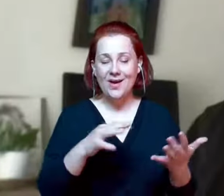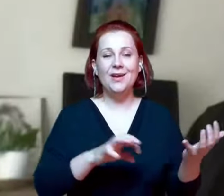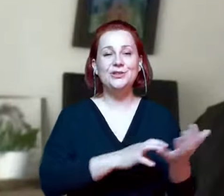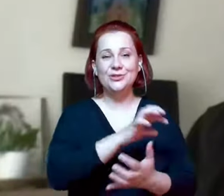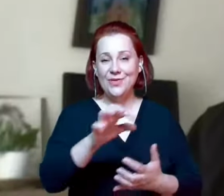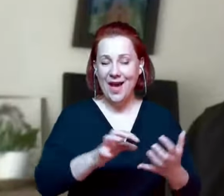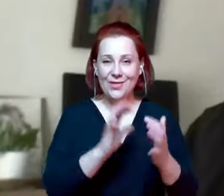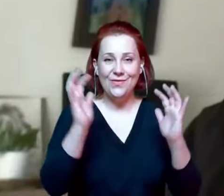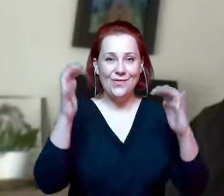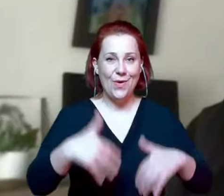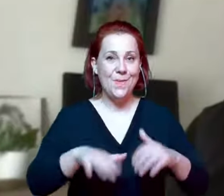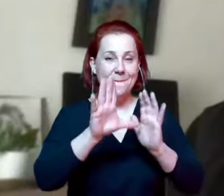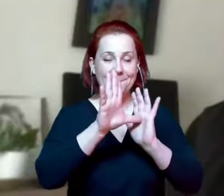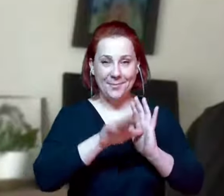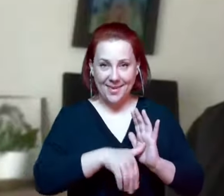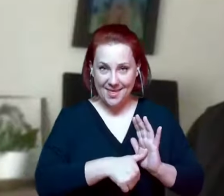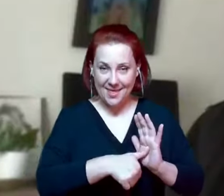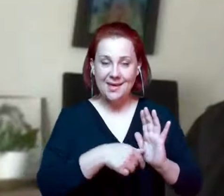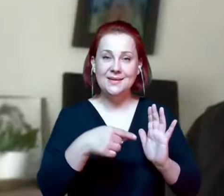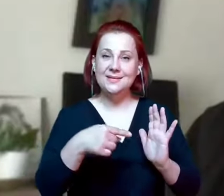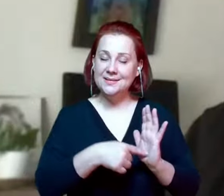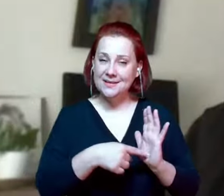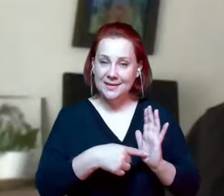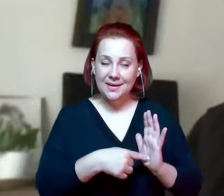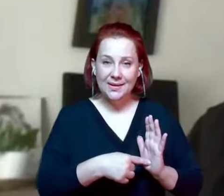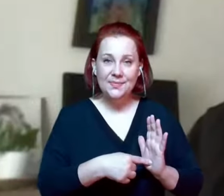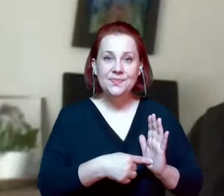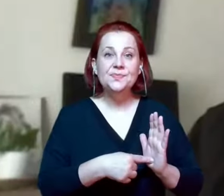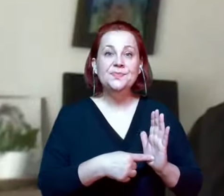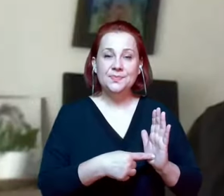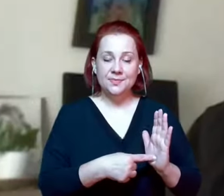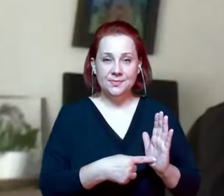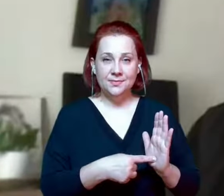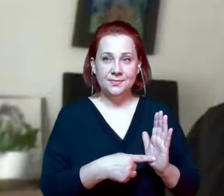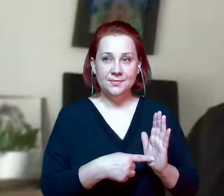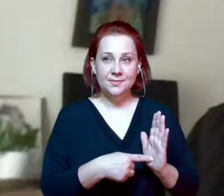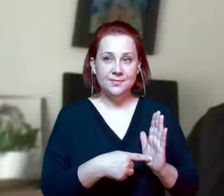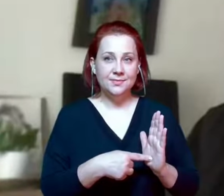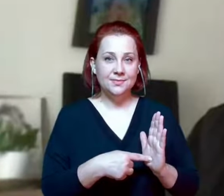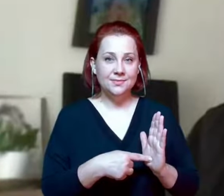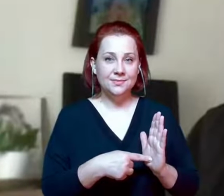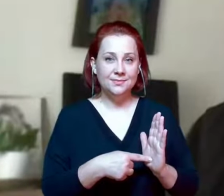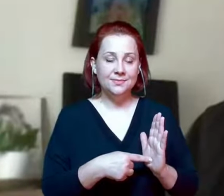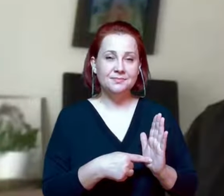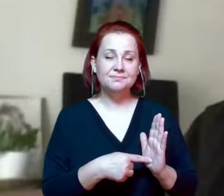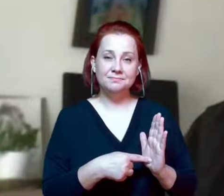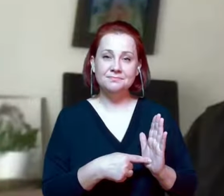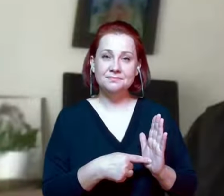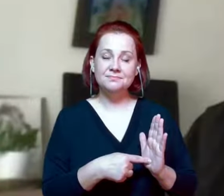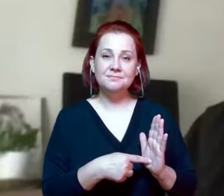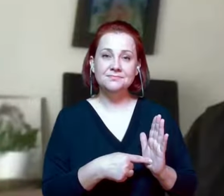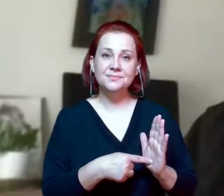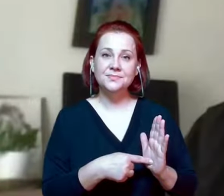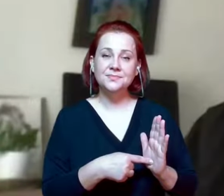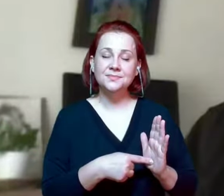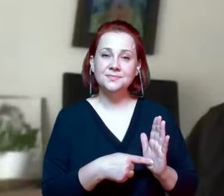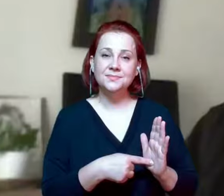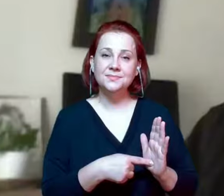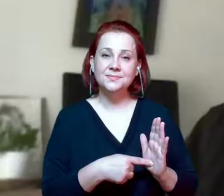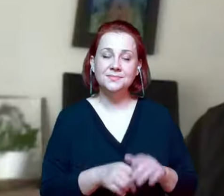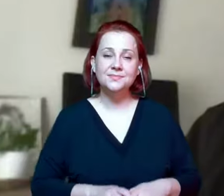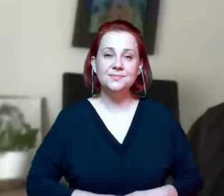Forum Miejskiego, to lekcje, które płynęły z